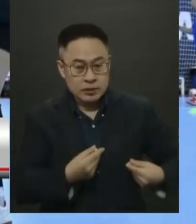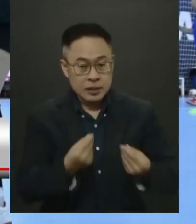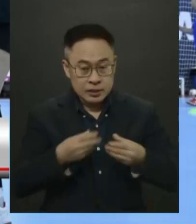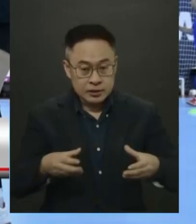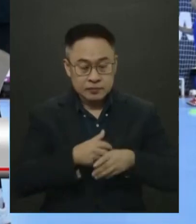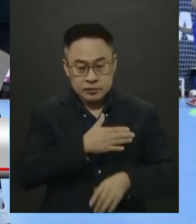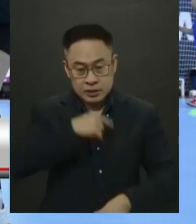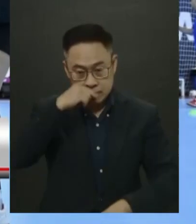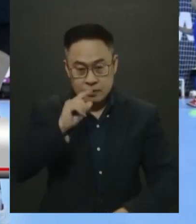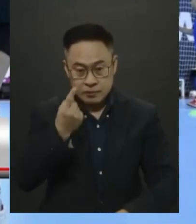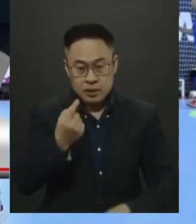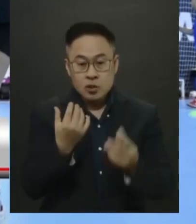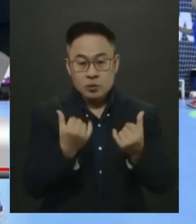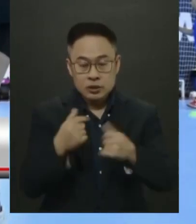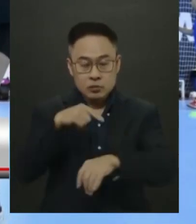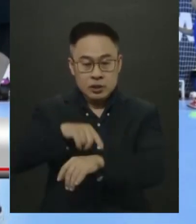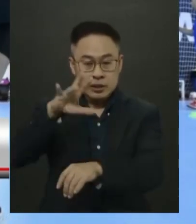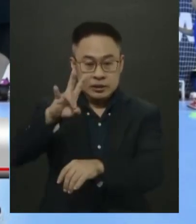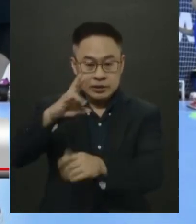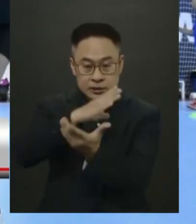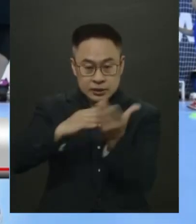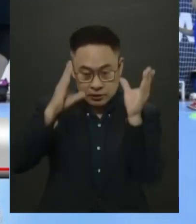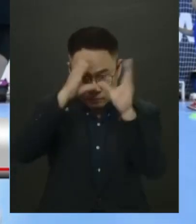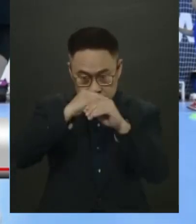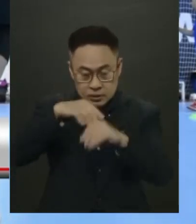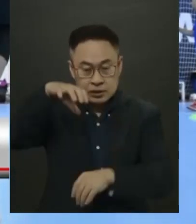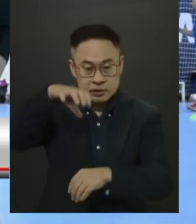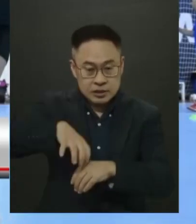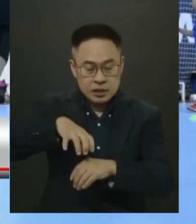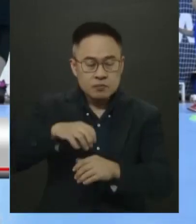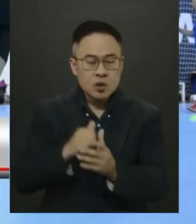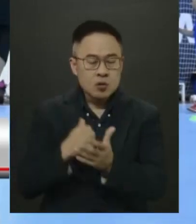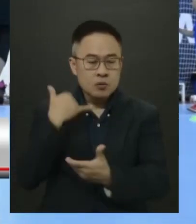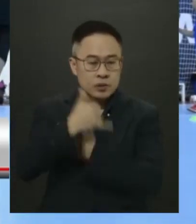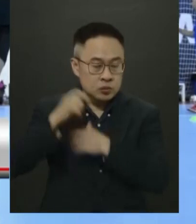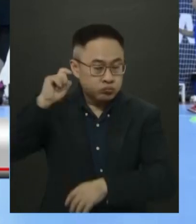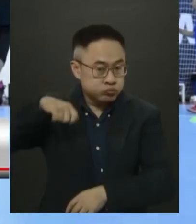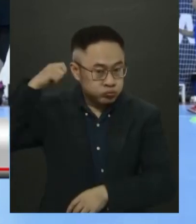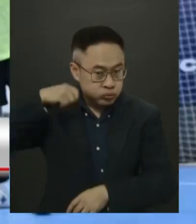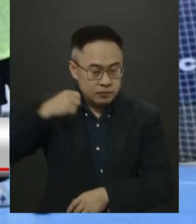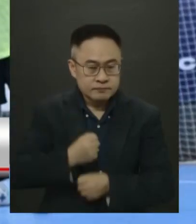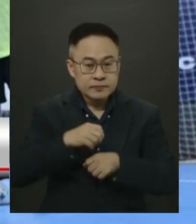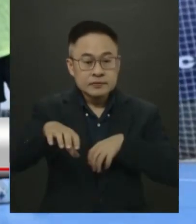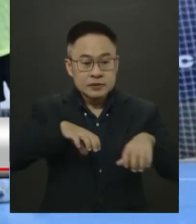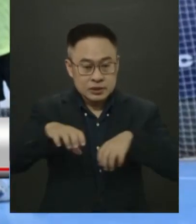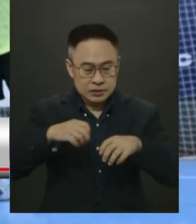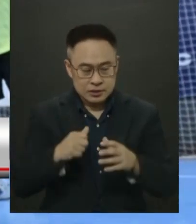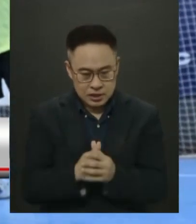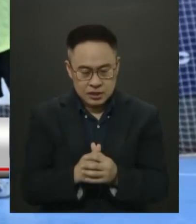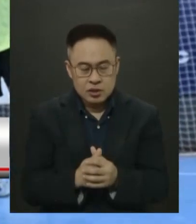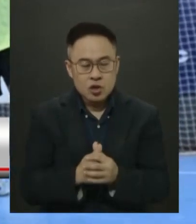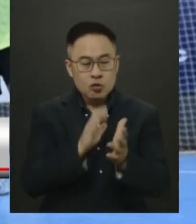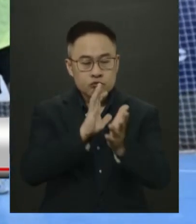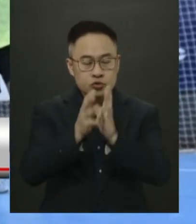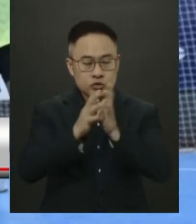ปรแกรมวันนี้นะครับในเวลา 1:30 ครับที่สนามบูคาราUniversal Sport Complexครับในการแข่งขันฟีฟ่าฟุต